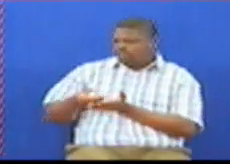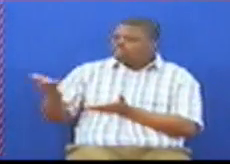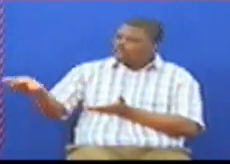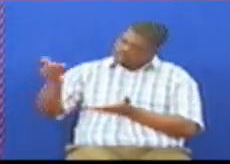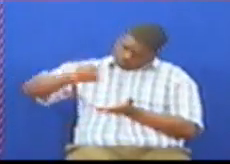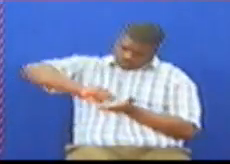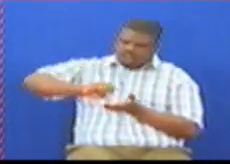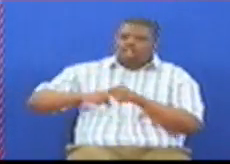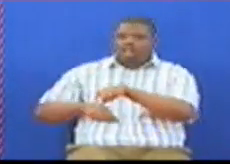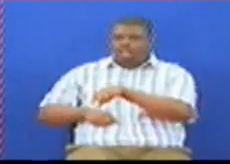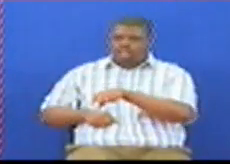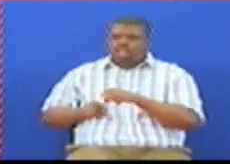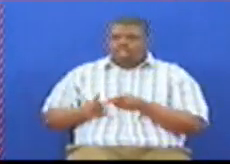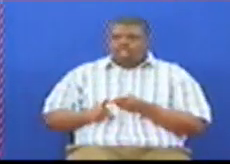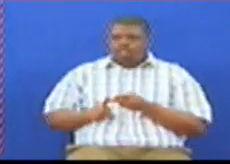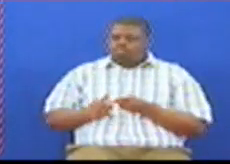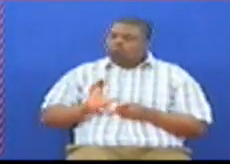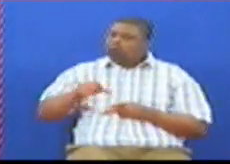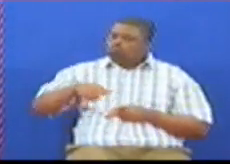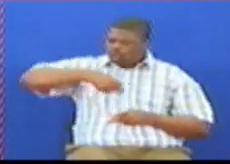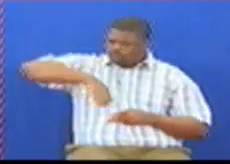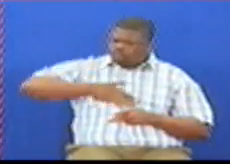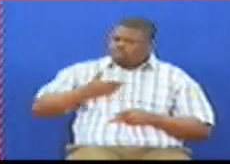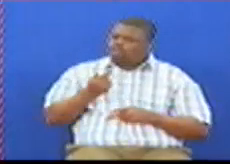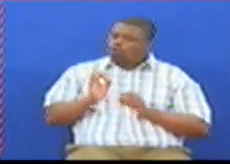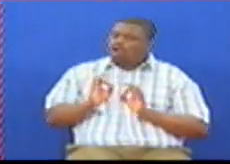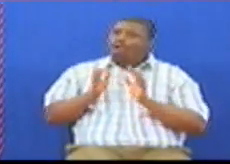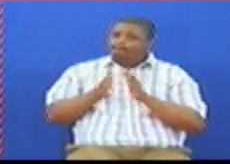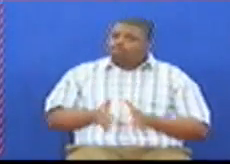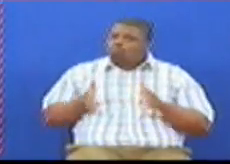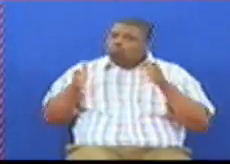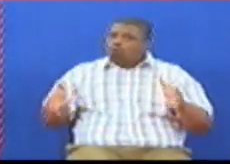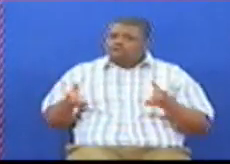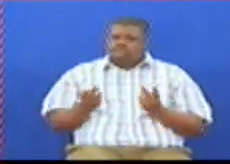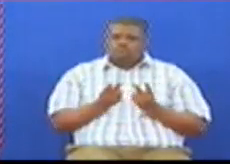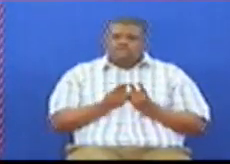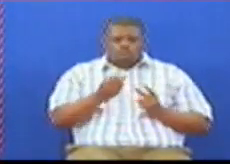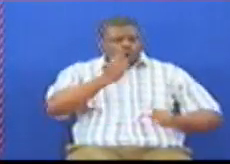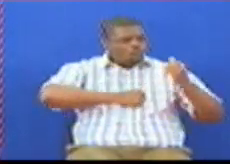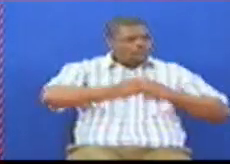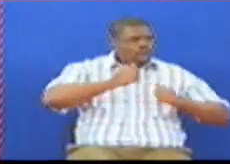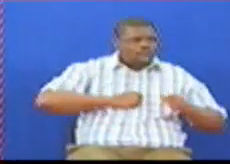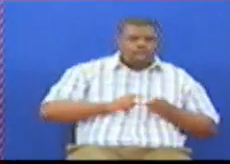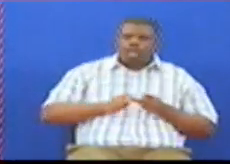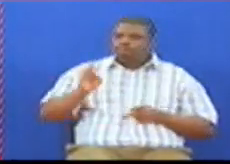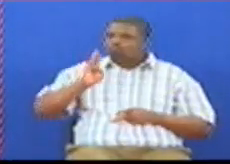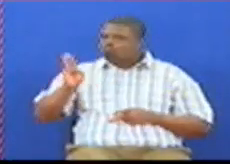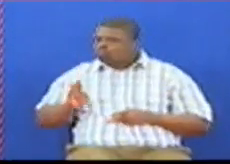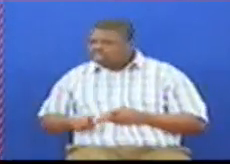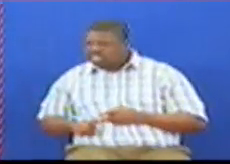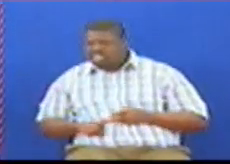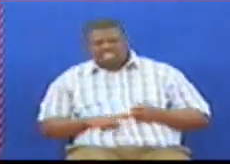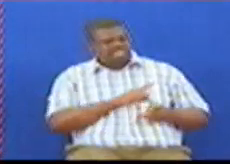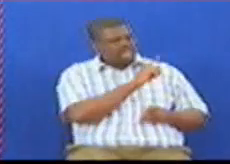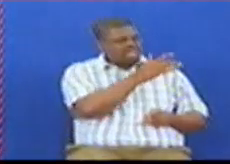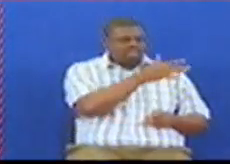ikawa mikoa mingine mitatu. Mkoa wa Tabora ukubwa wake unaichukua Rwanda, unaichukua Burundi, unaichukua Zanzibar, unaichukua na